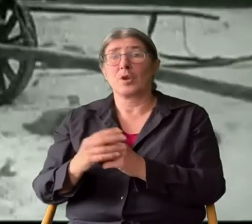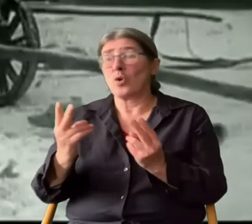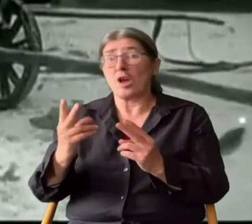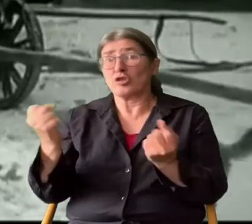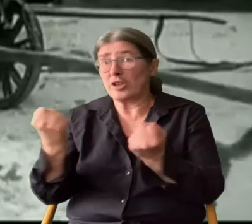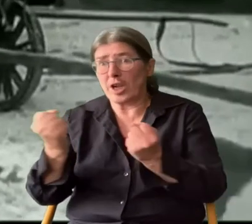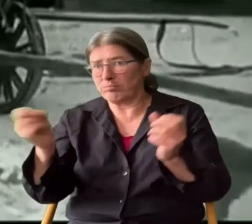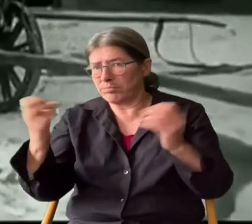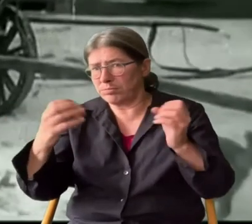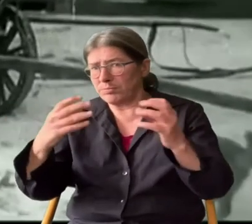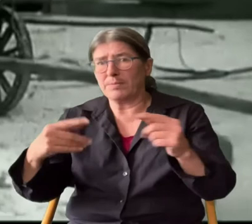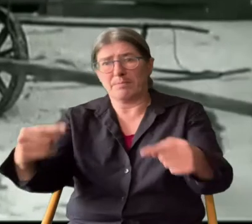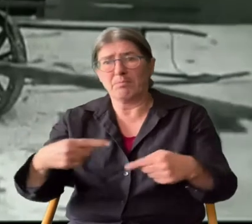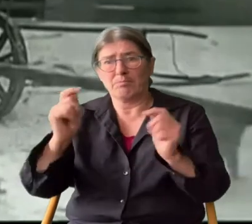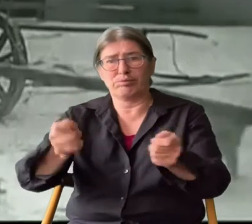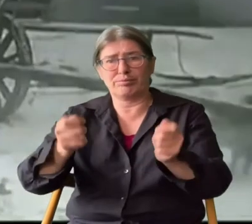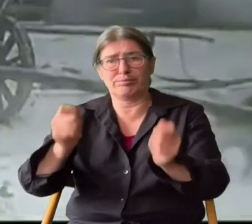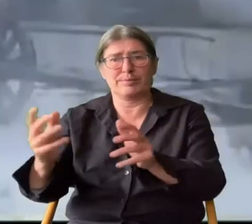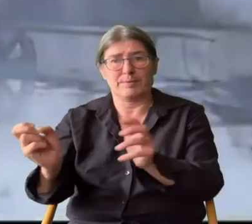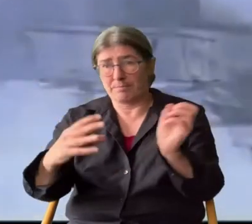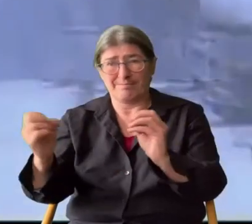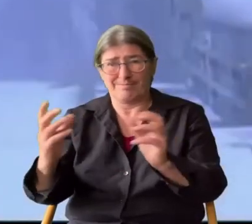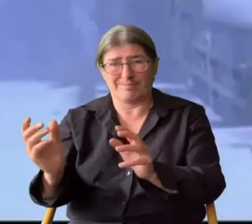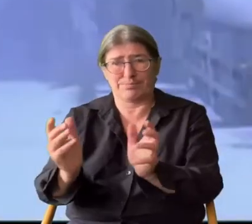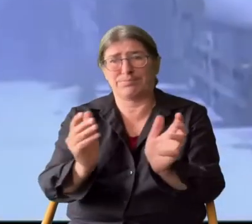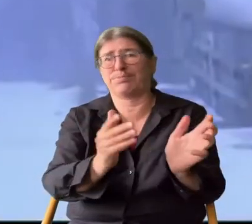Oder packen hastig Hab und Gut auf Fuhrwerke.